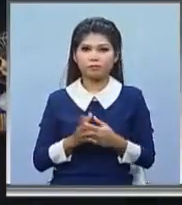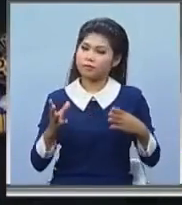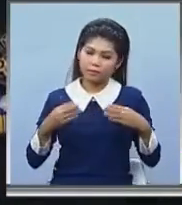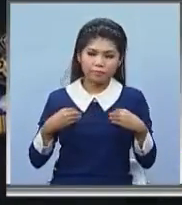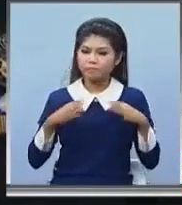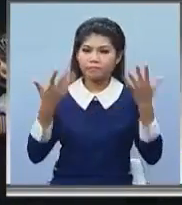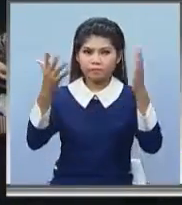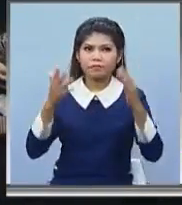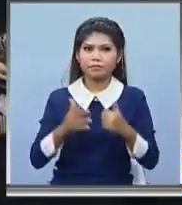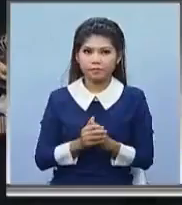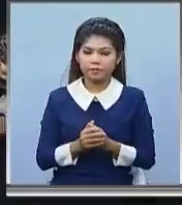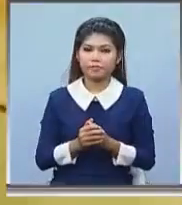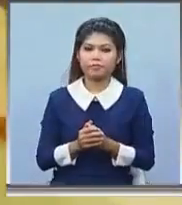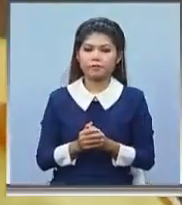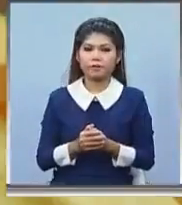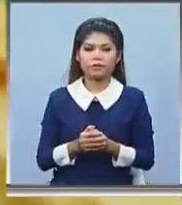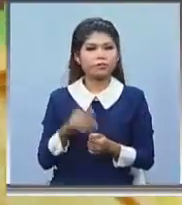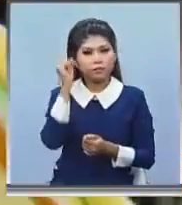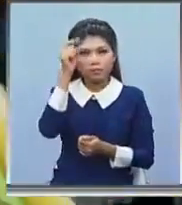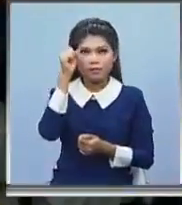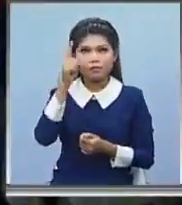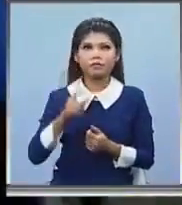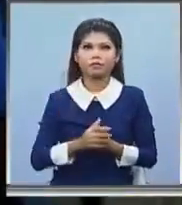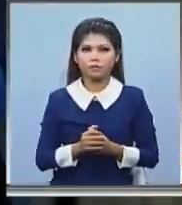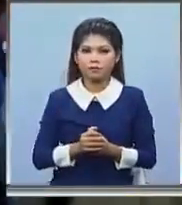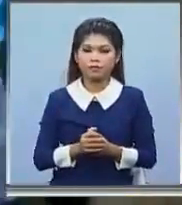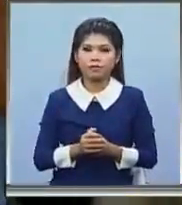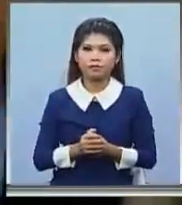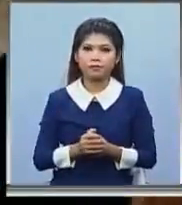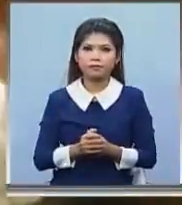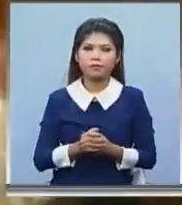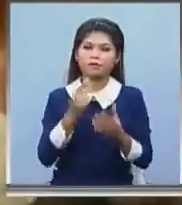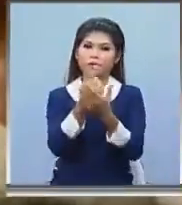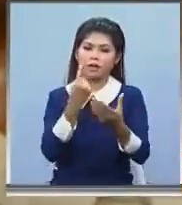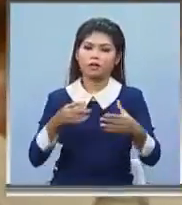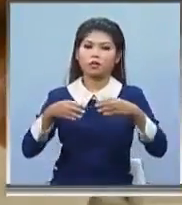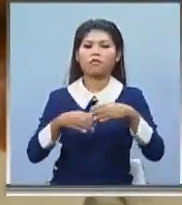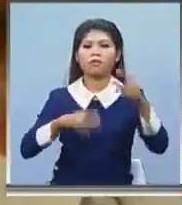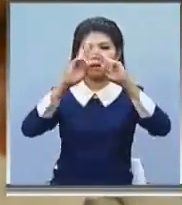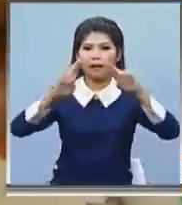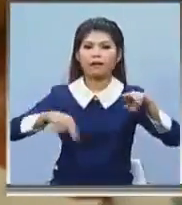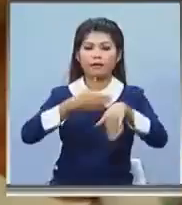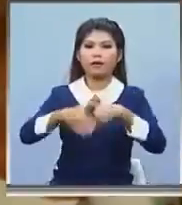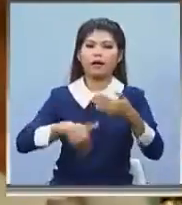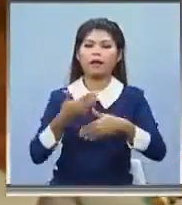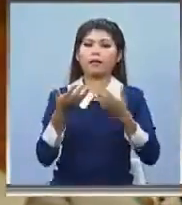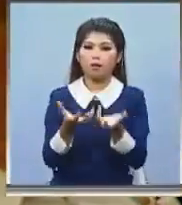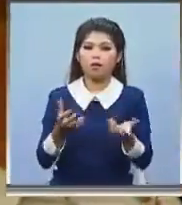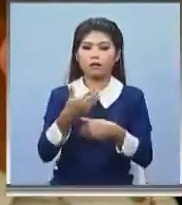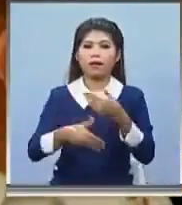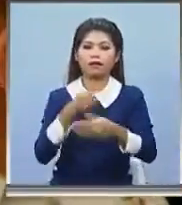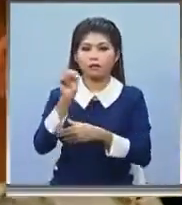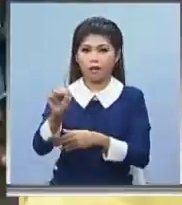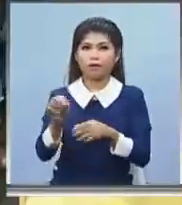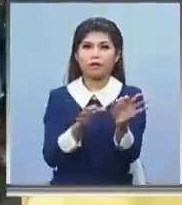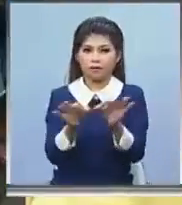ไม่มีปัญญาครับ เข้าใจค่ะท่าน ตัวแทนกลุ่มผู้ค้าคลองถมเดินออกจากที่ประชุมชี้แจงนโยบายจัดระเ